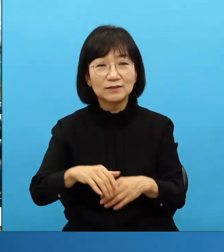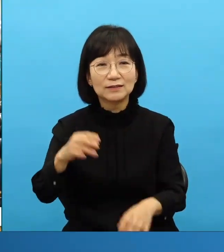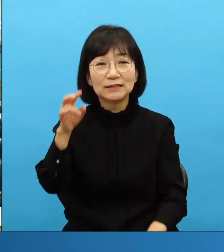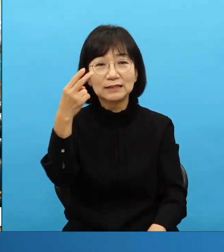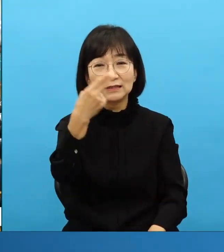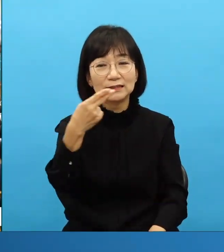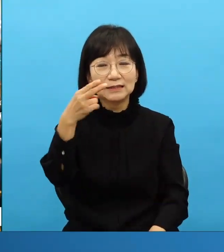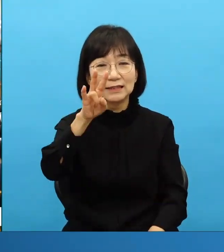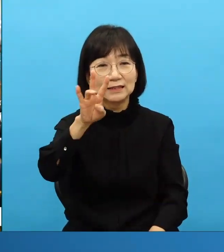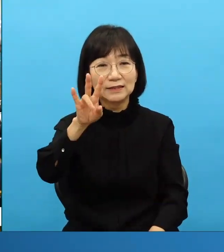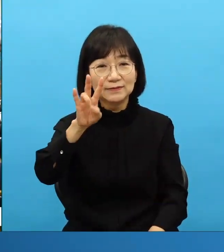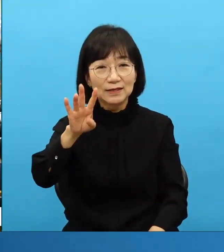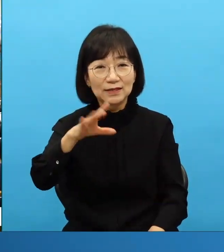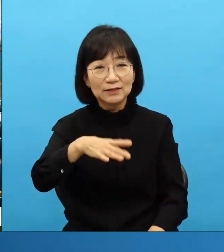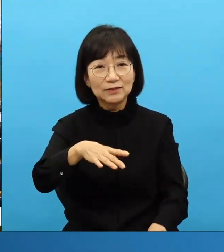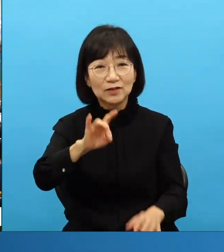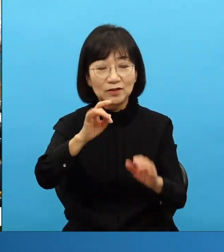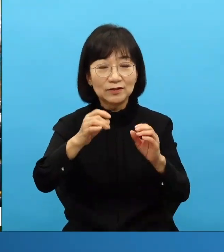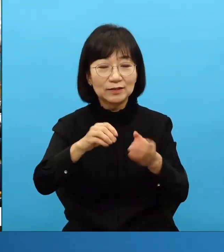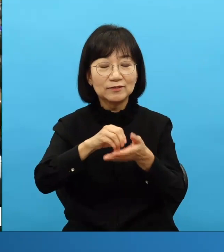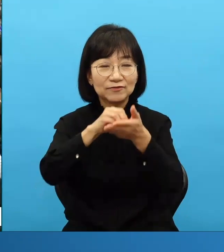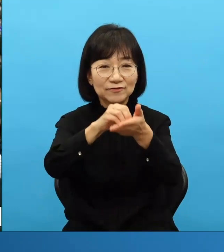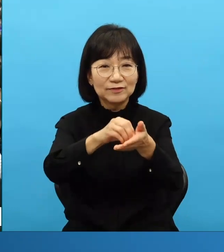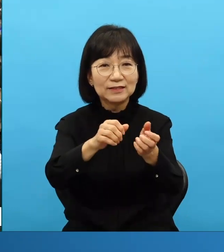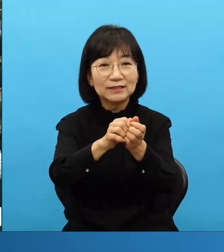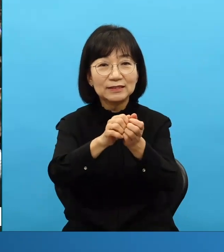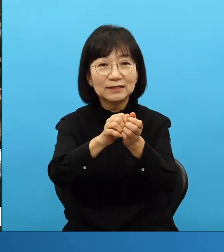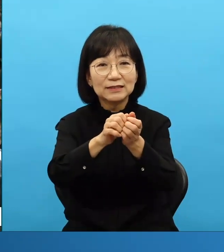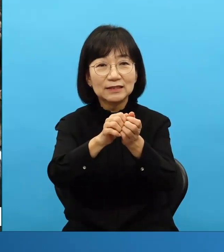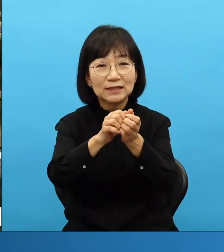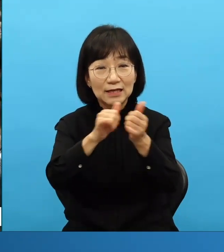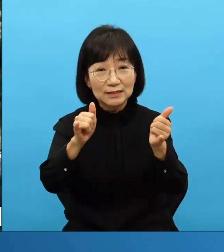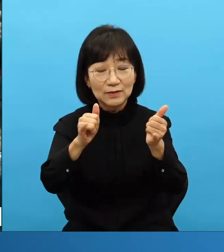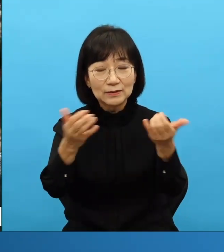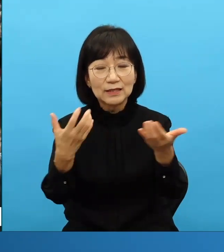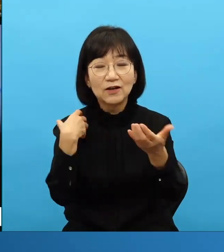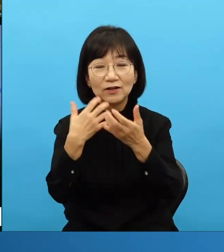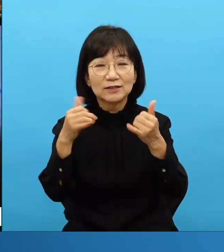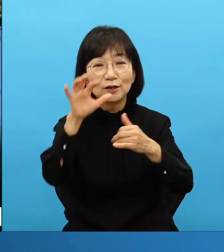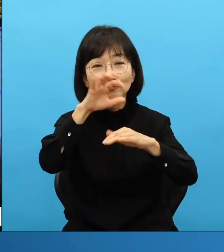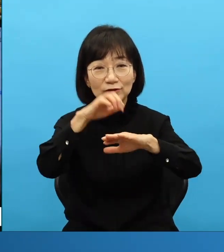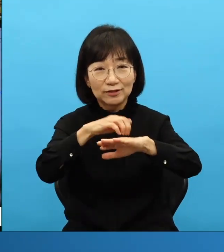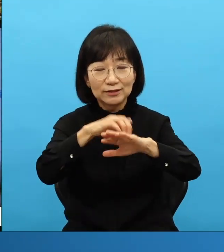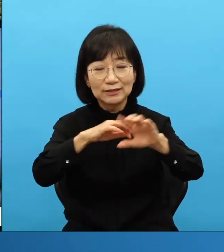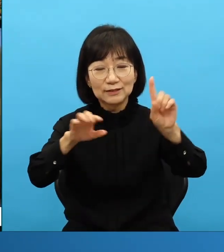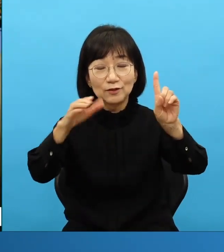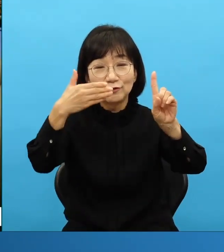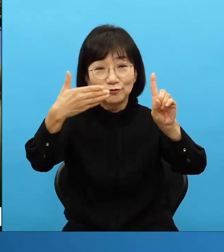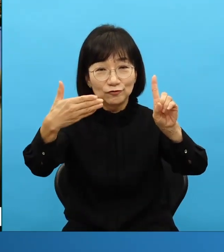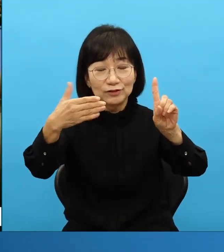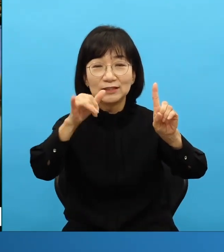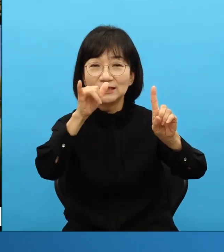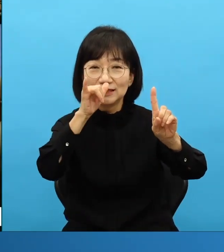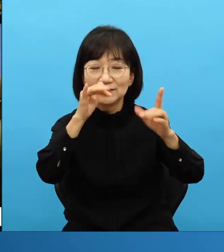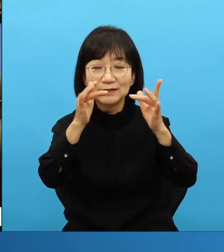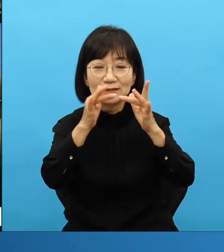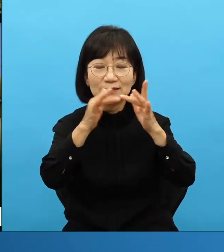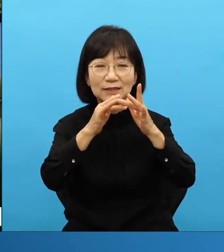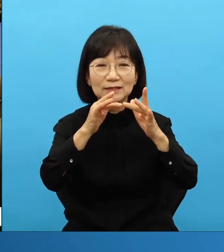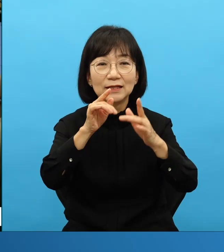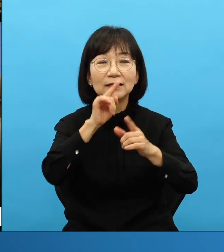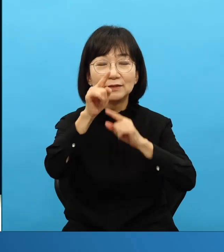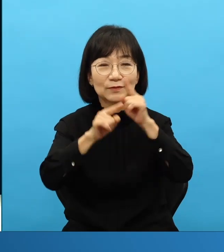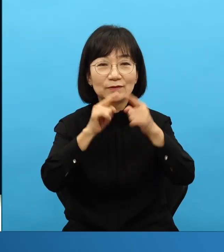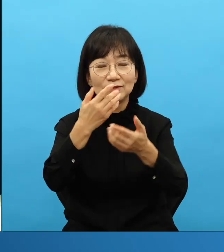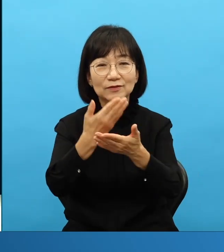2024년 첫 237 새가족 현장 사역자 훈련이 오는 1월 9일 열립니다. 위아.kr에서 등록받습니다.